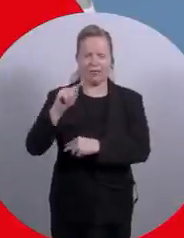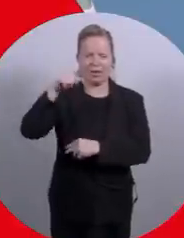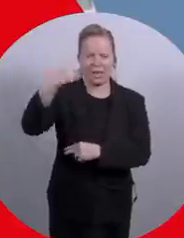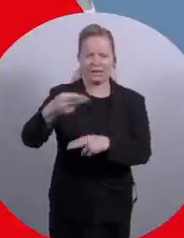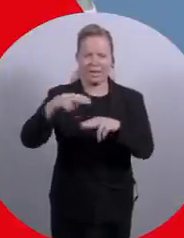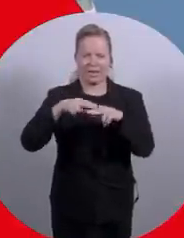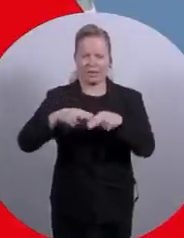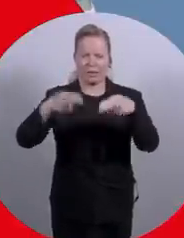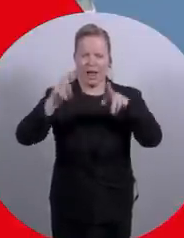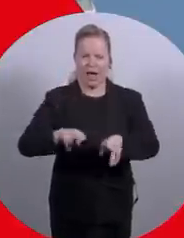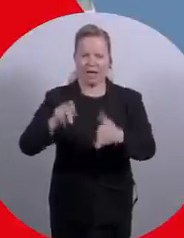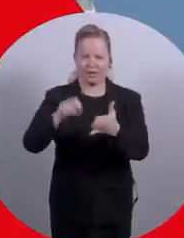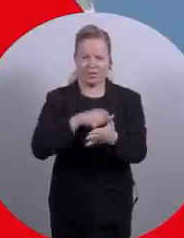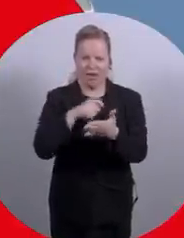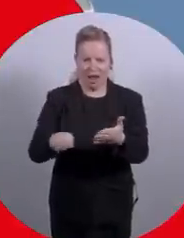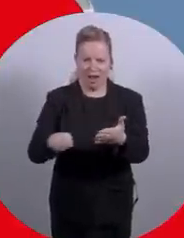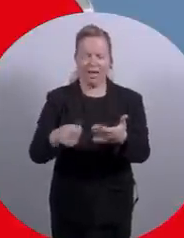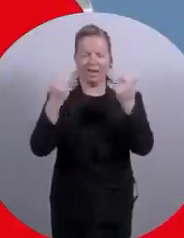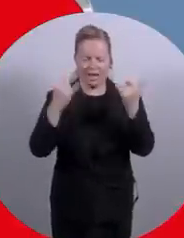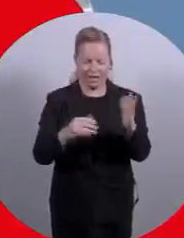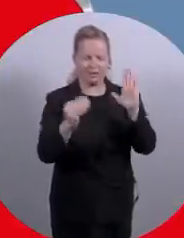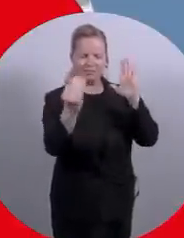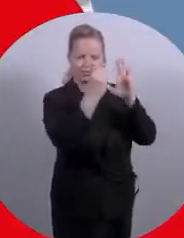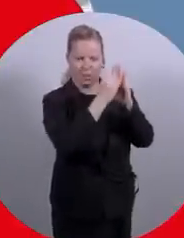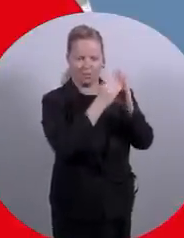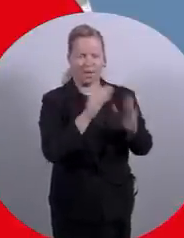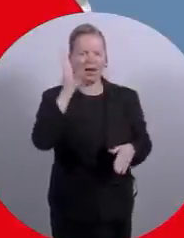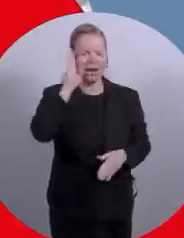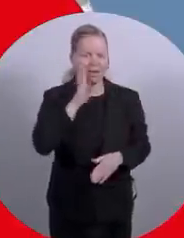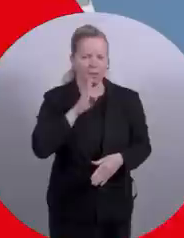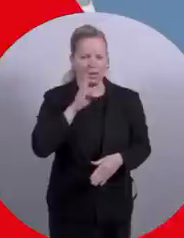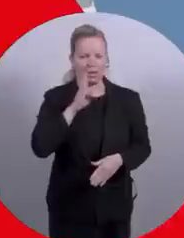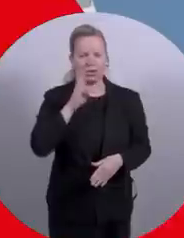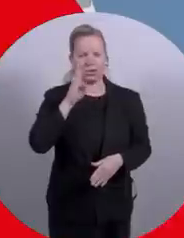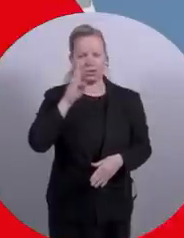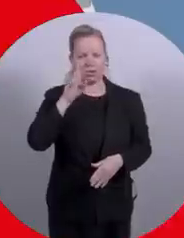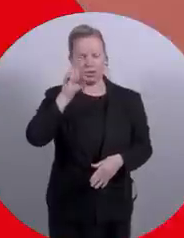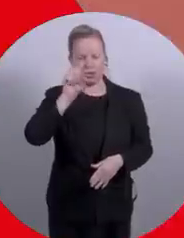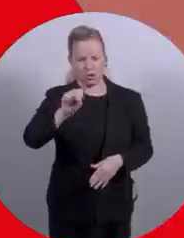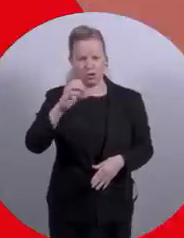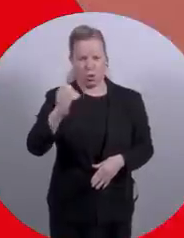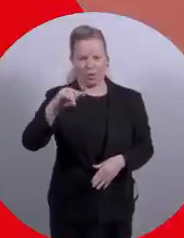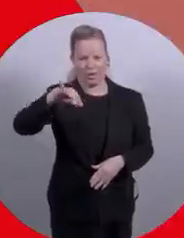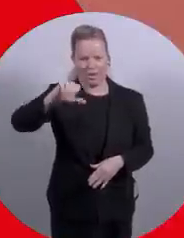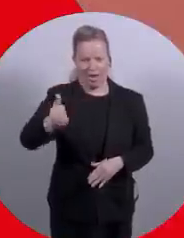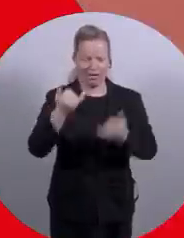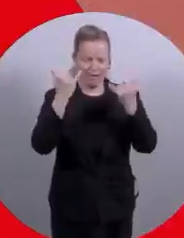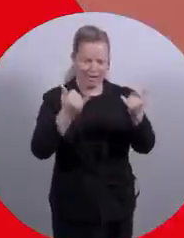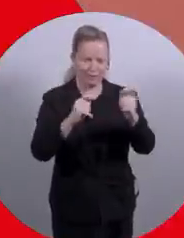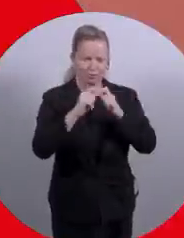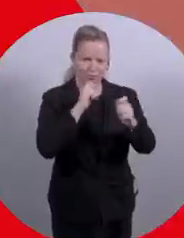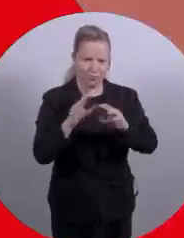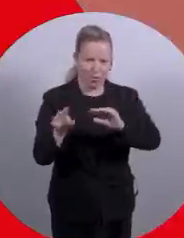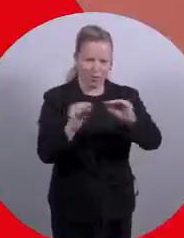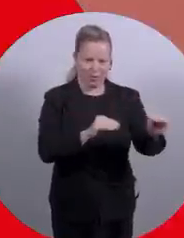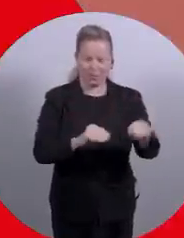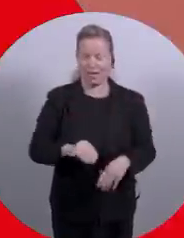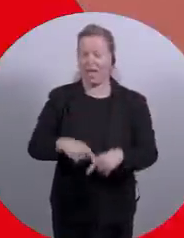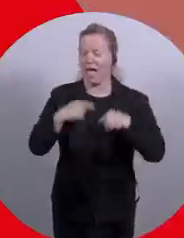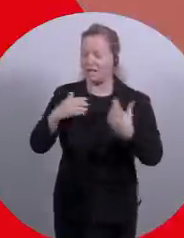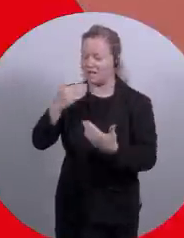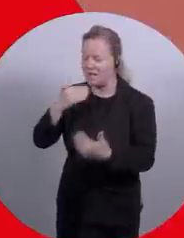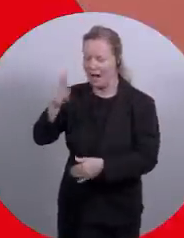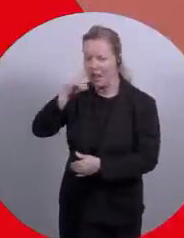Nationalratswahl auf der Agenda stehen bitte Sonja du hast das Wort herzlichen Dank lieber Peter danke